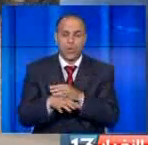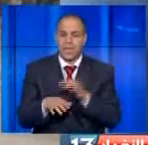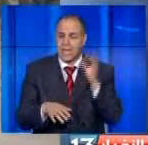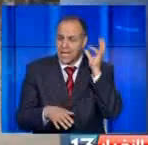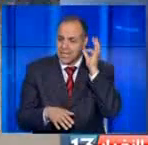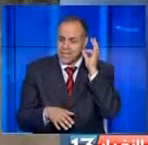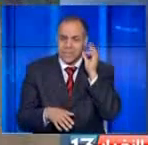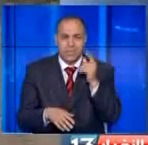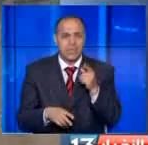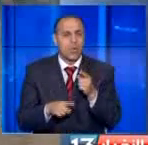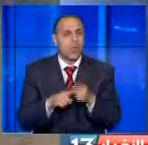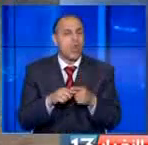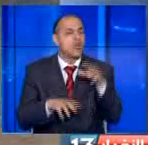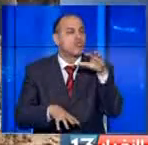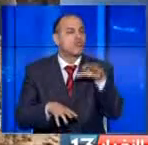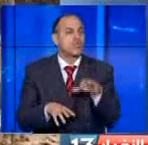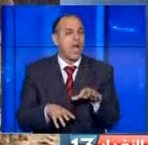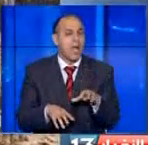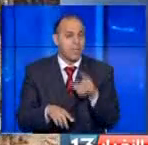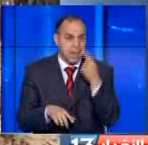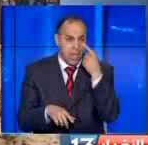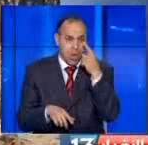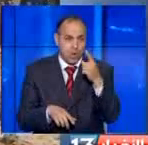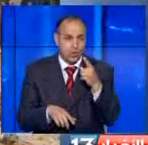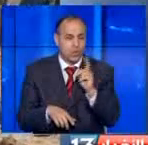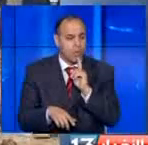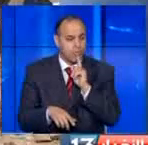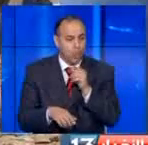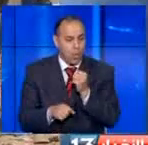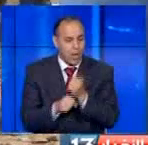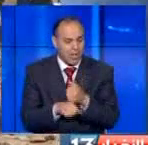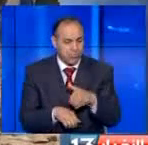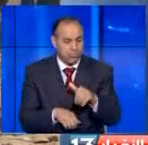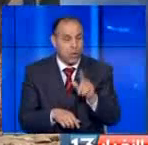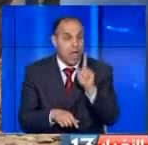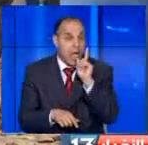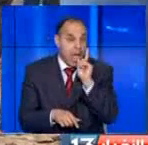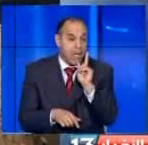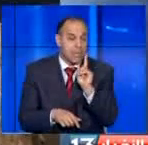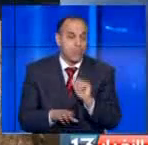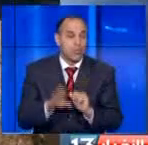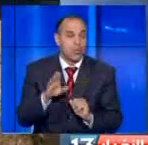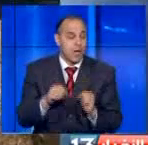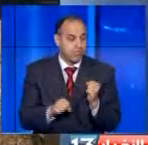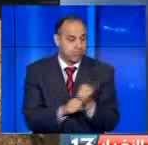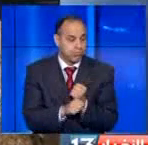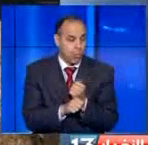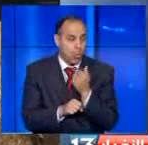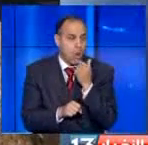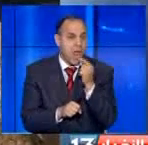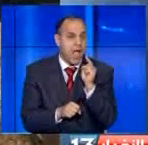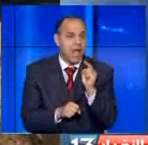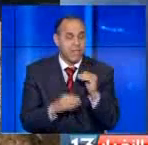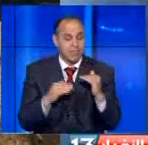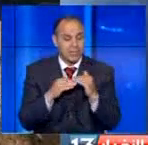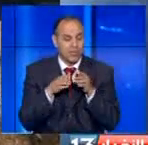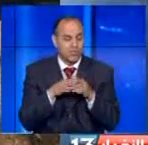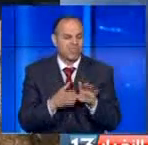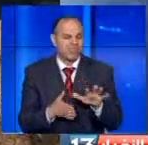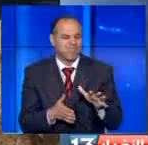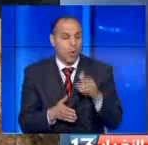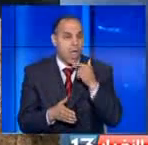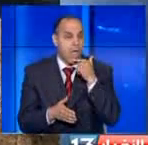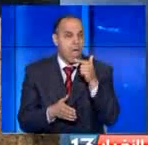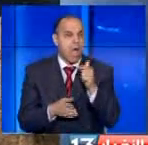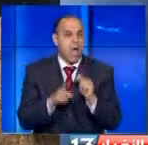مع هطول الأمطار، منها تلك التي خضعت للتهيئة والتحسين، إلا أن الأشغال فيها لم تكن في المستوى المطلوب